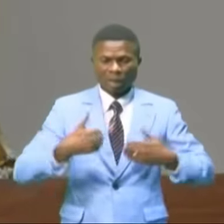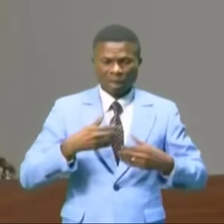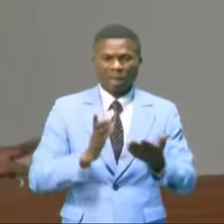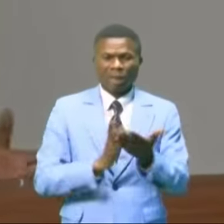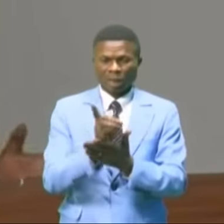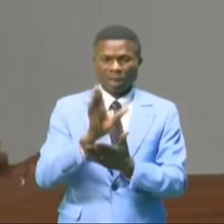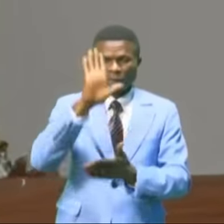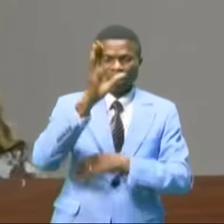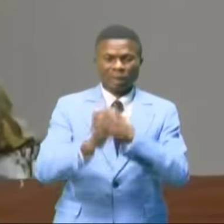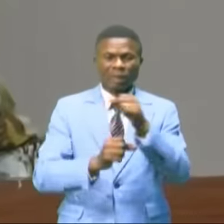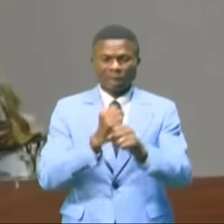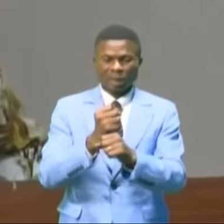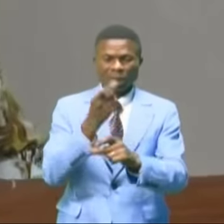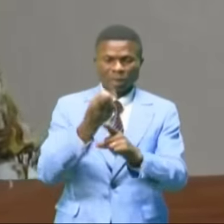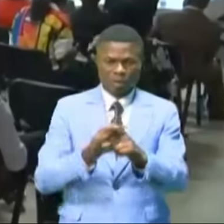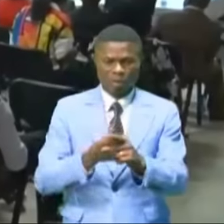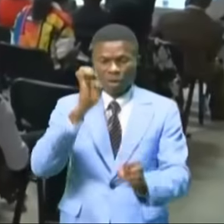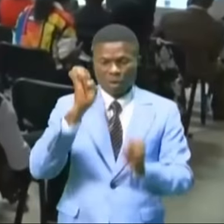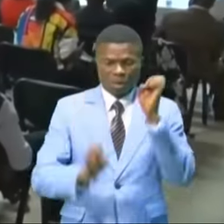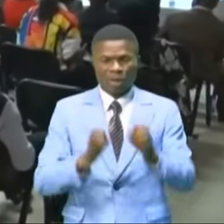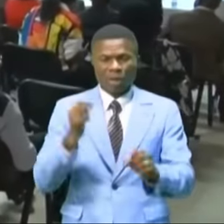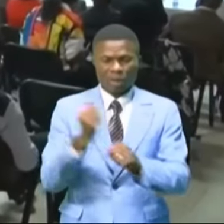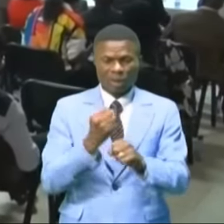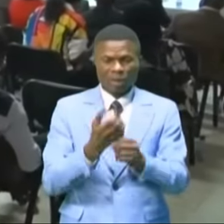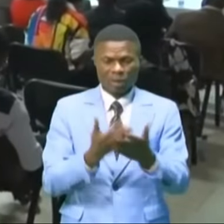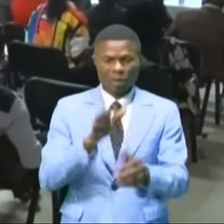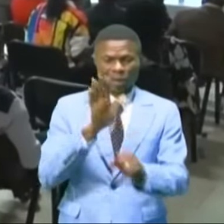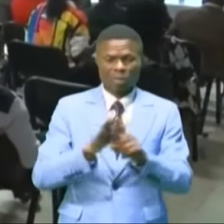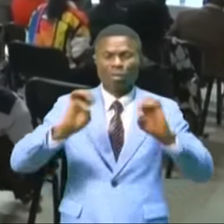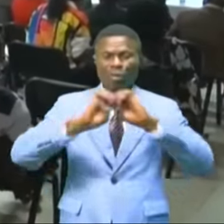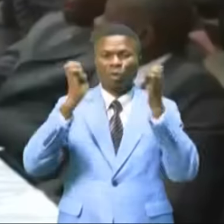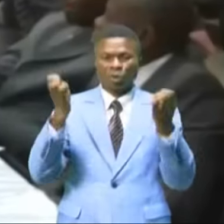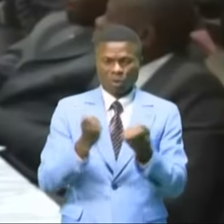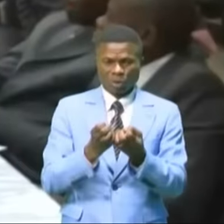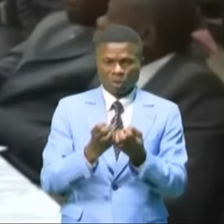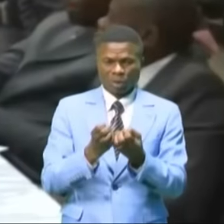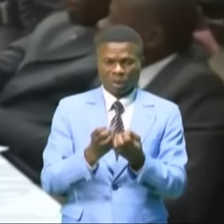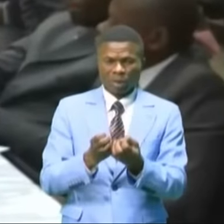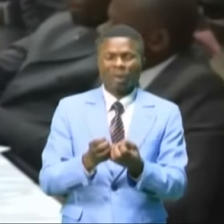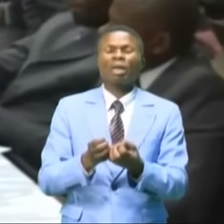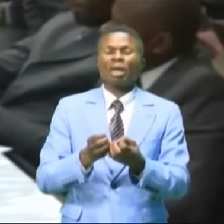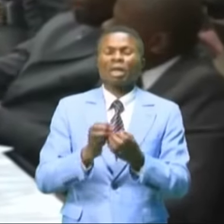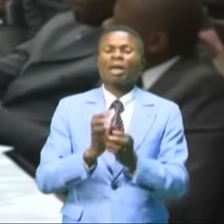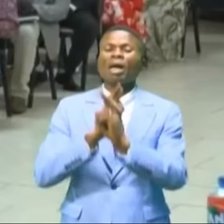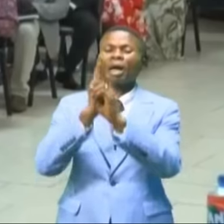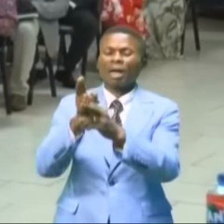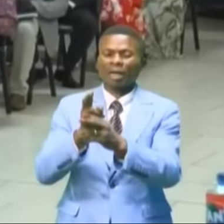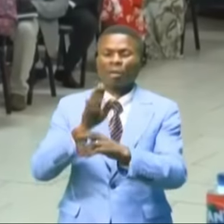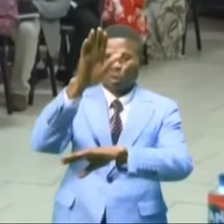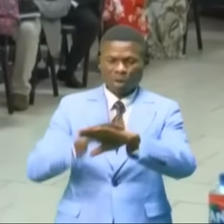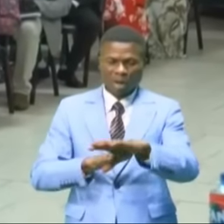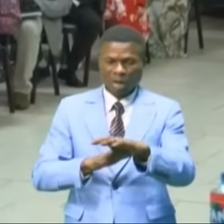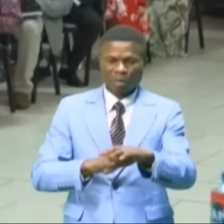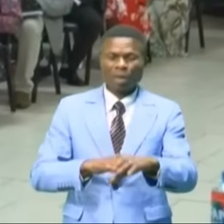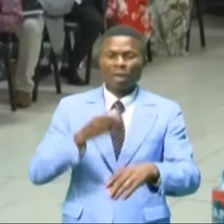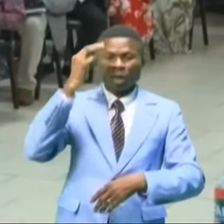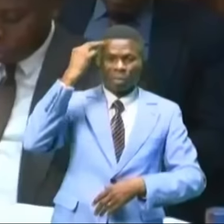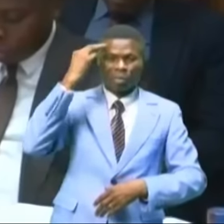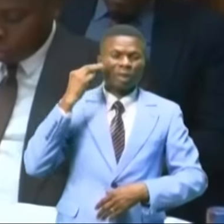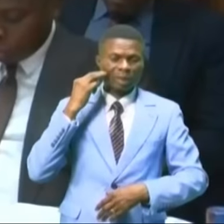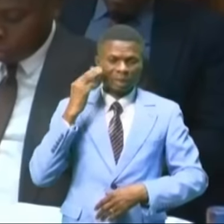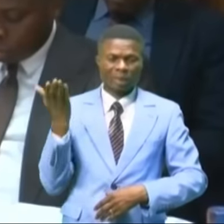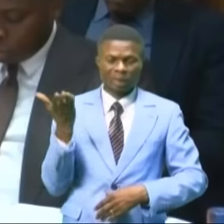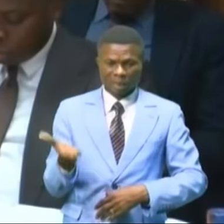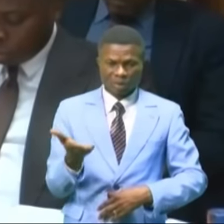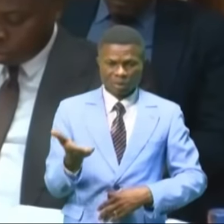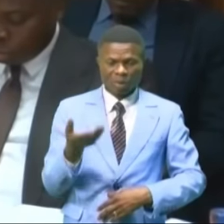mois après, l'heure à l'évaluation des travaux. Plusieurs entreprises ont répondu à l'invitation du numéro 1 du portefeuille, la princesse Adèle Kaïnda